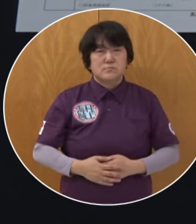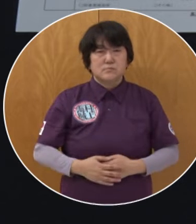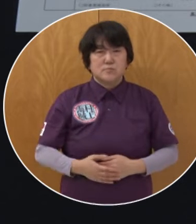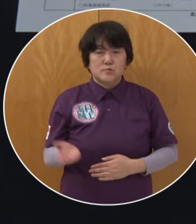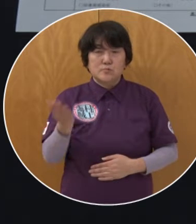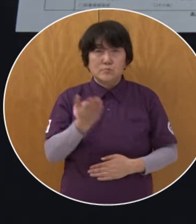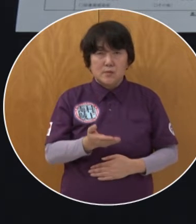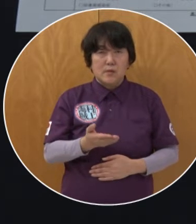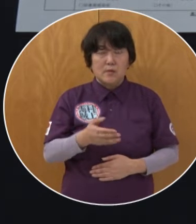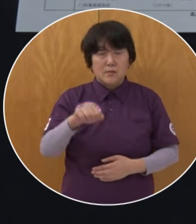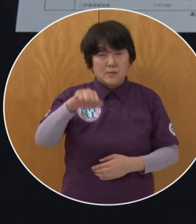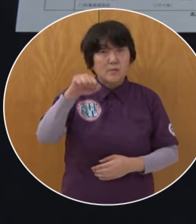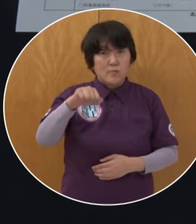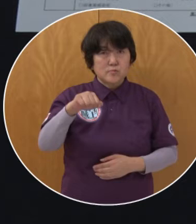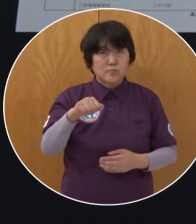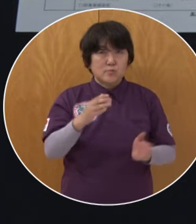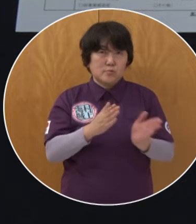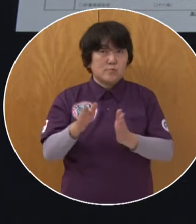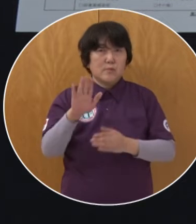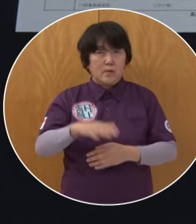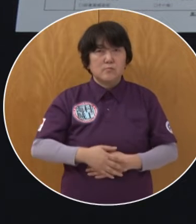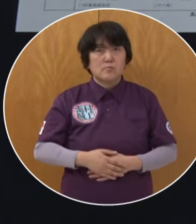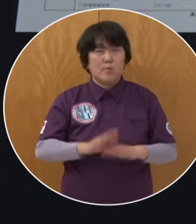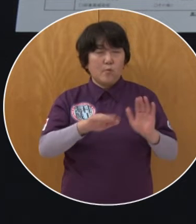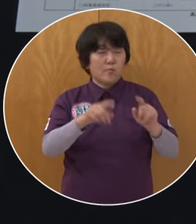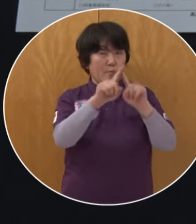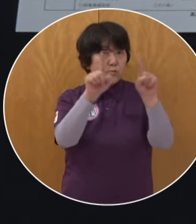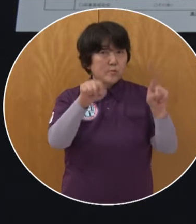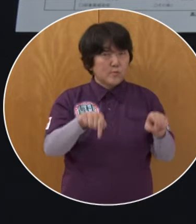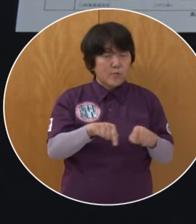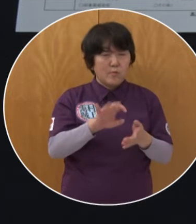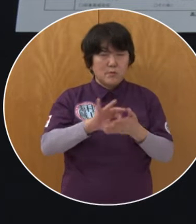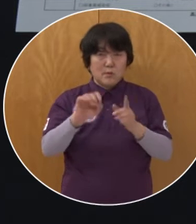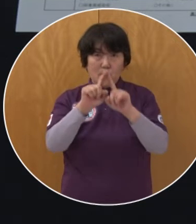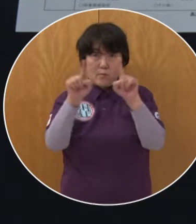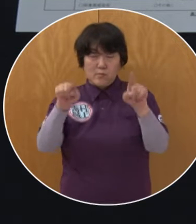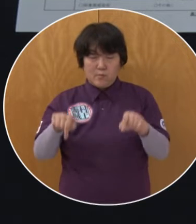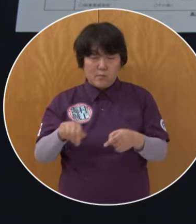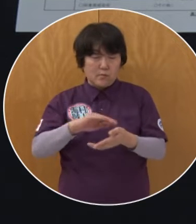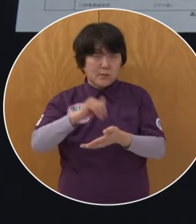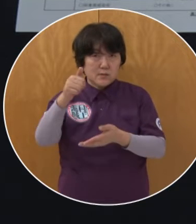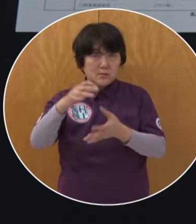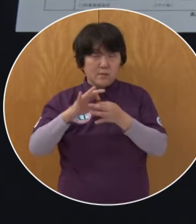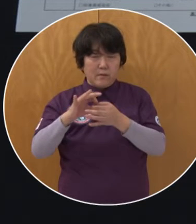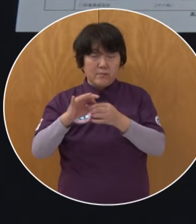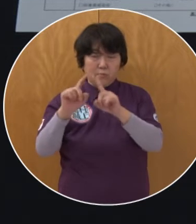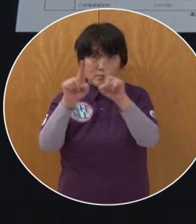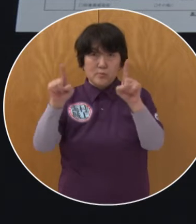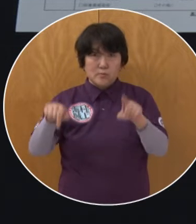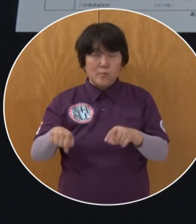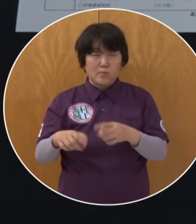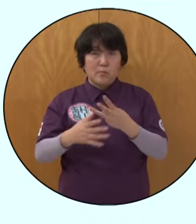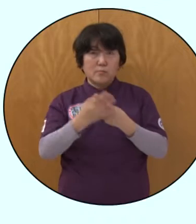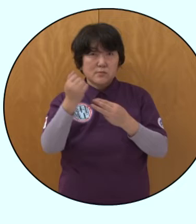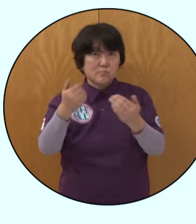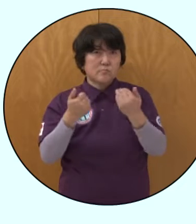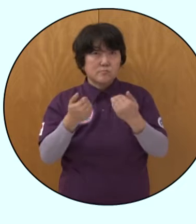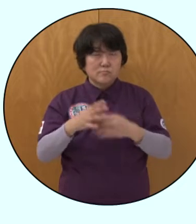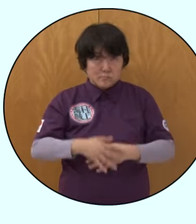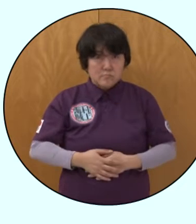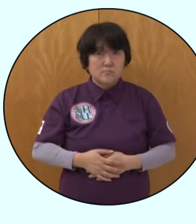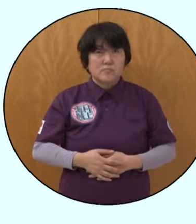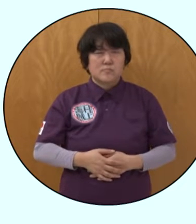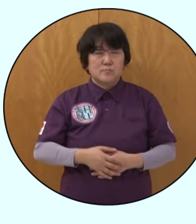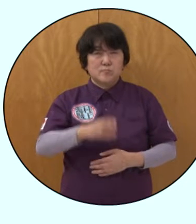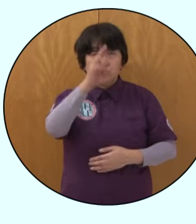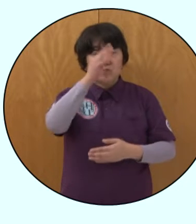次に持ち物を用意します。児童表、利用表、医師連絡表が必要となります。昼食、